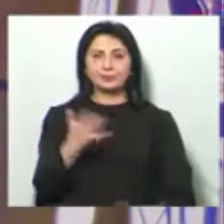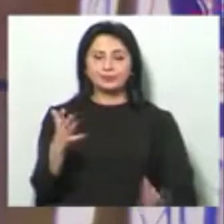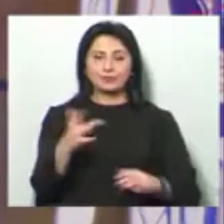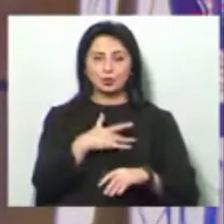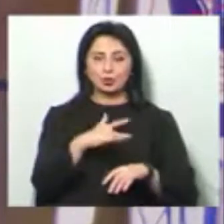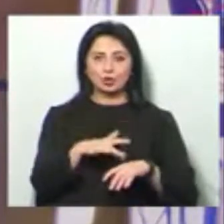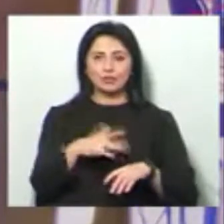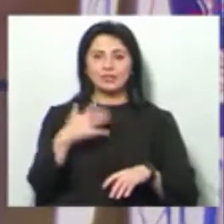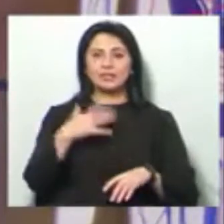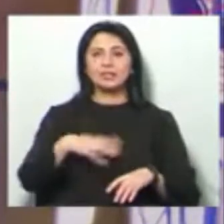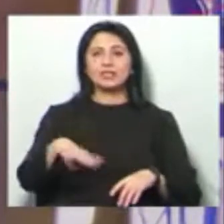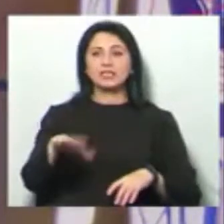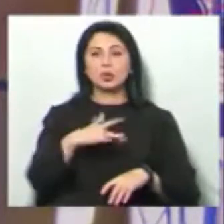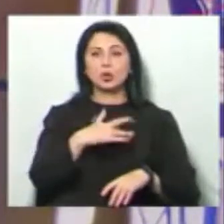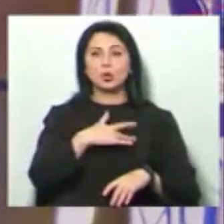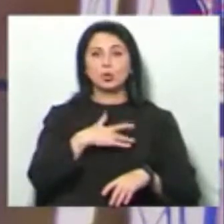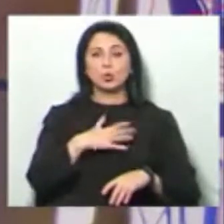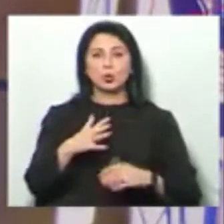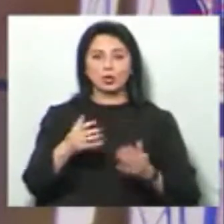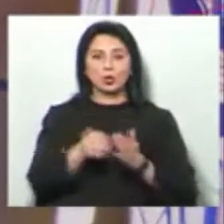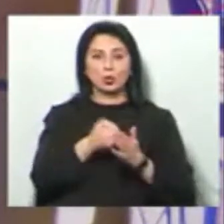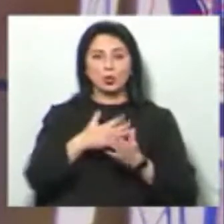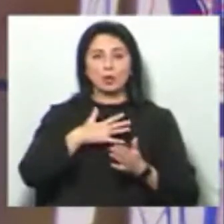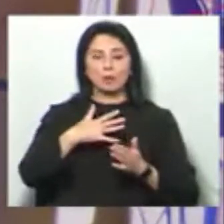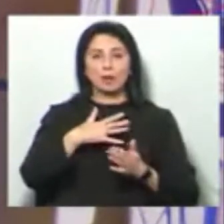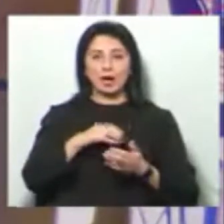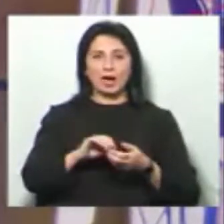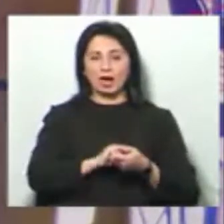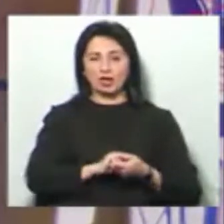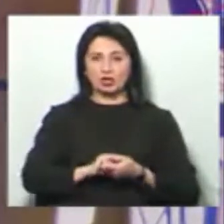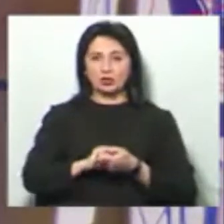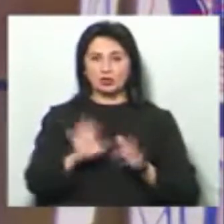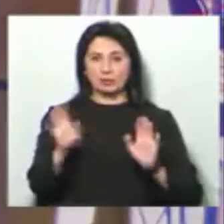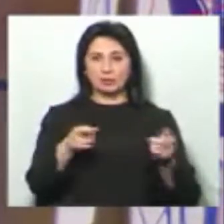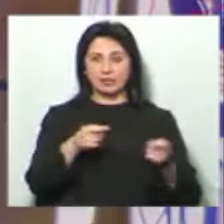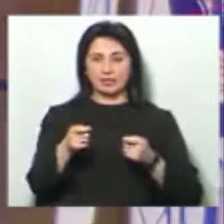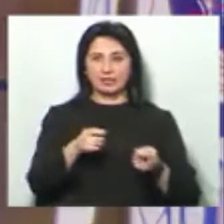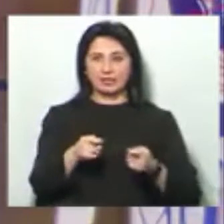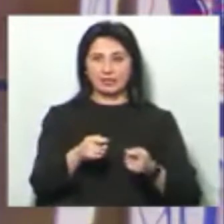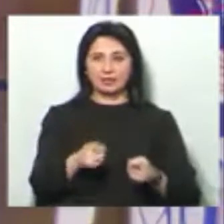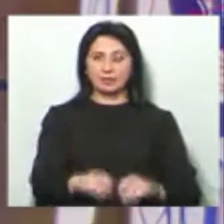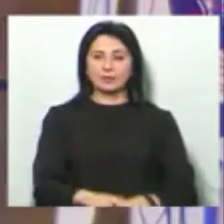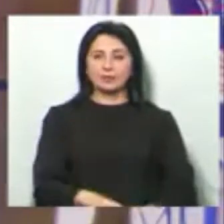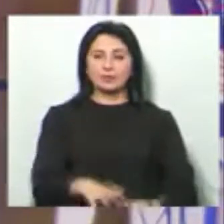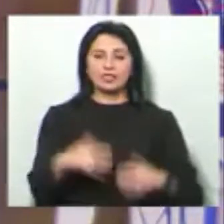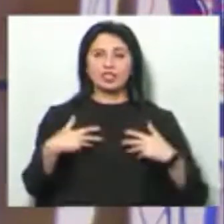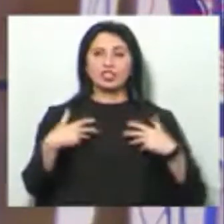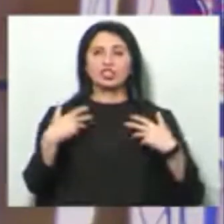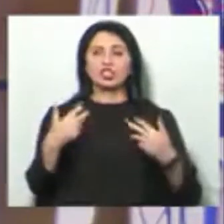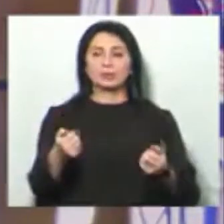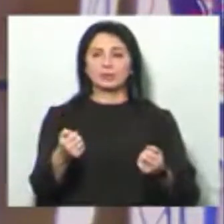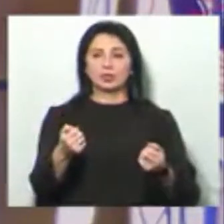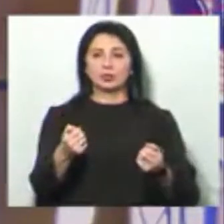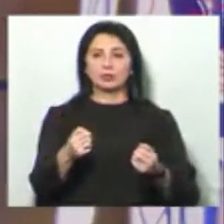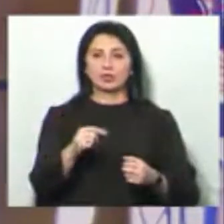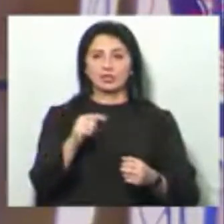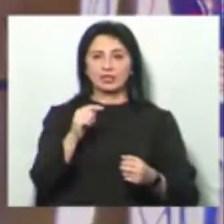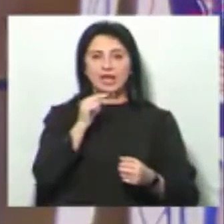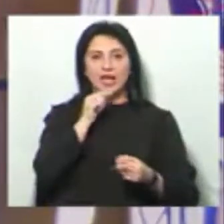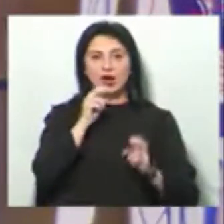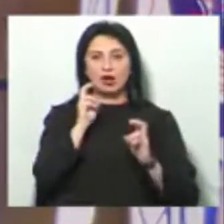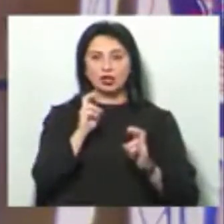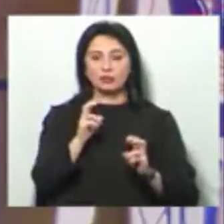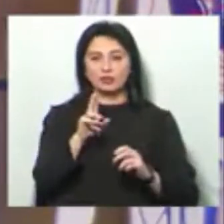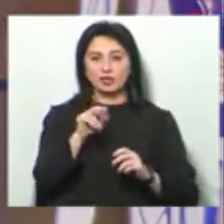გულშემატკივარი საქართველოს გულის უკმარისობის ასოციაციის პრეზიდენტი, ჯანმრთელობის ეკონომიკის